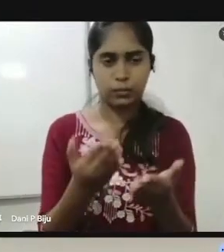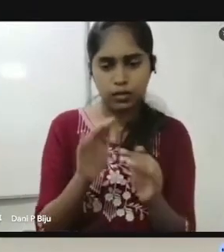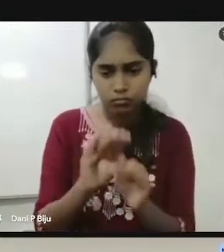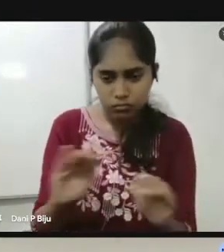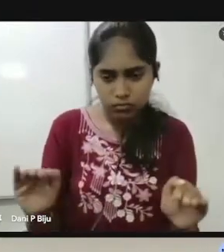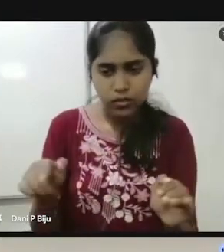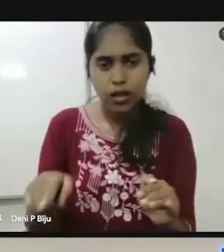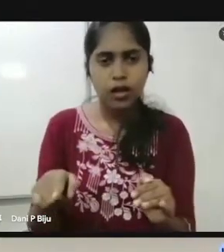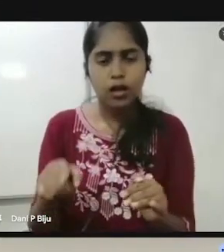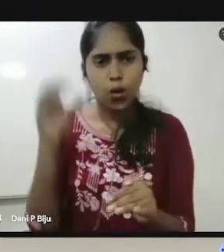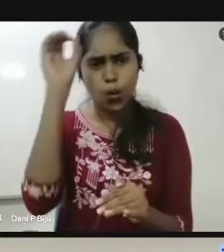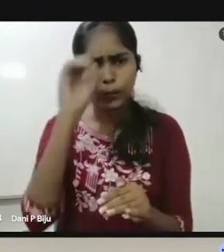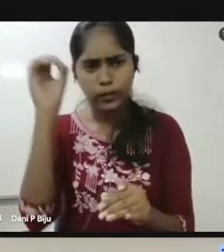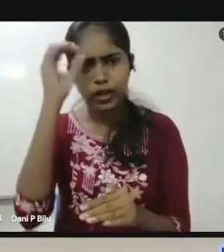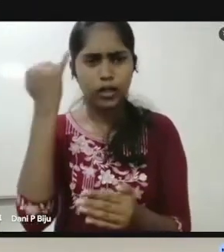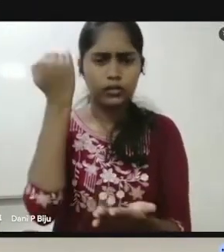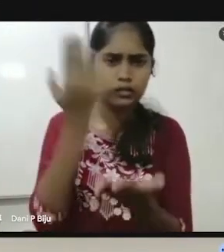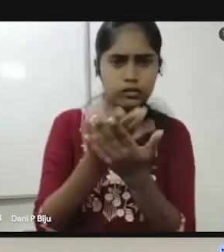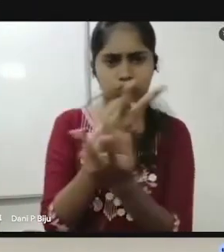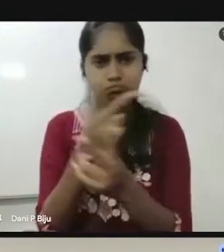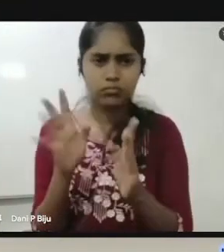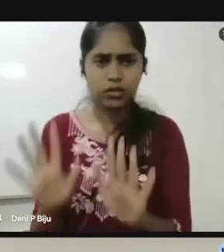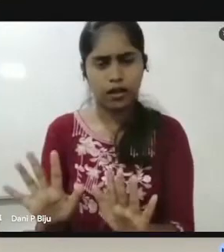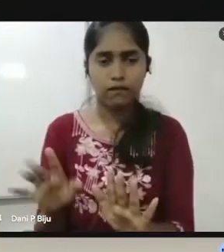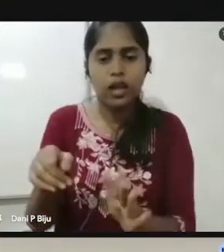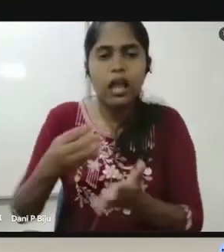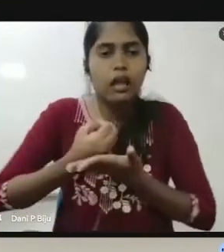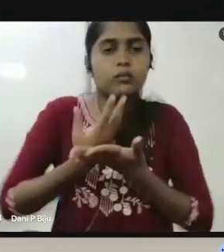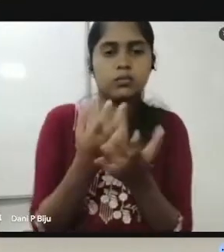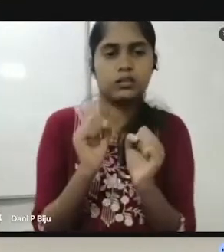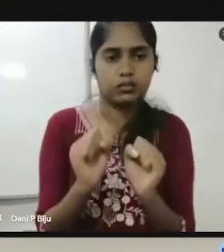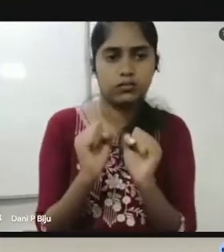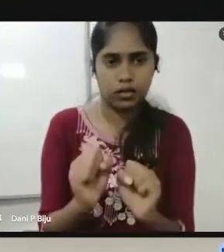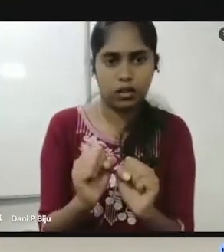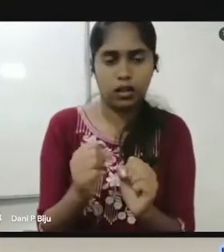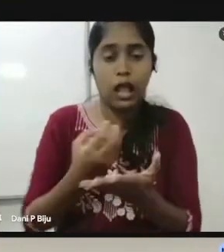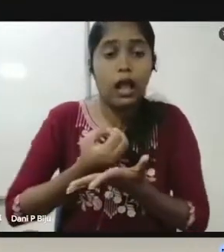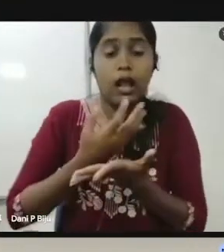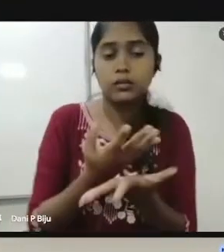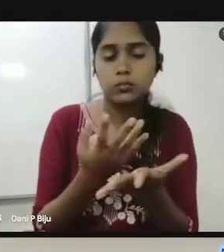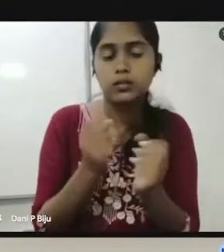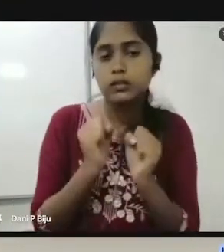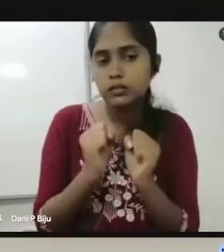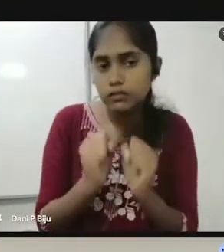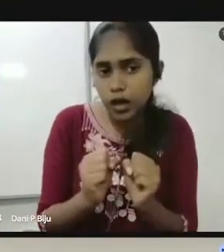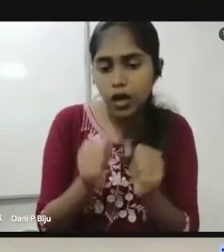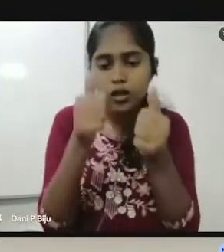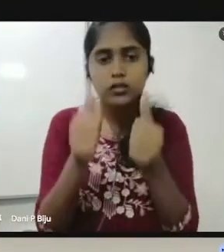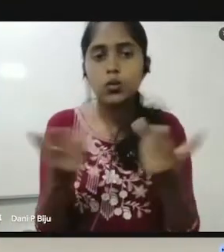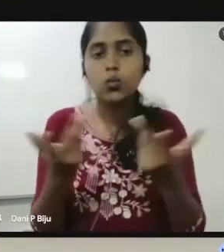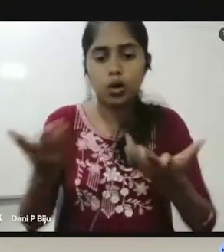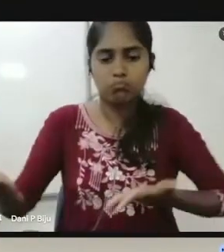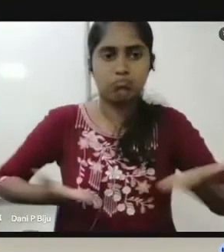നിങ്ങളിലേക്ക് എത്തിക്കാൻ പറ്റാതെ വരുമ്പോൾ ഉണ്ടാകുന്ന ഫ്രസ്ട്രേഷൻ കാരണം ചിലപ്പോൾ ബിഹേവിയറൽ പ്രോബ്ലംസ് അങ്ങനെയൊക്കെ കണ്ടുവരാറുണ്ട്. അങ്ങനെയുള്ള കുട്ടികൾക്ക് നമ്മളൊരു